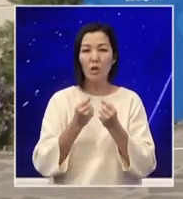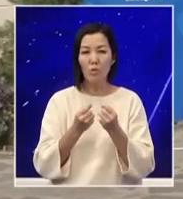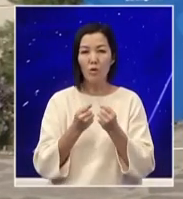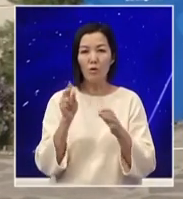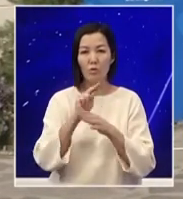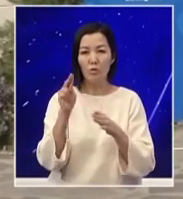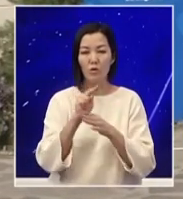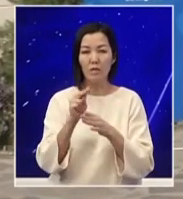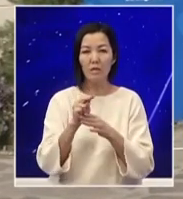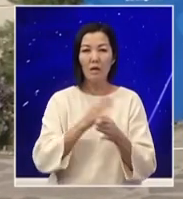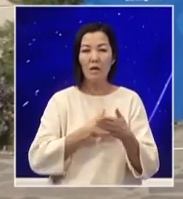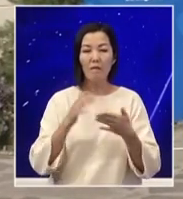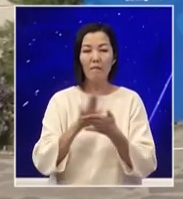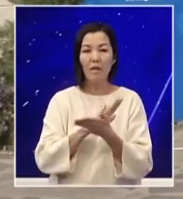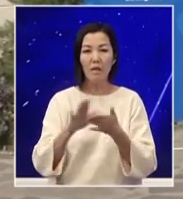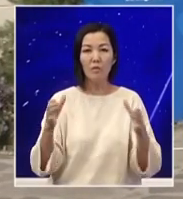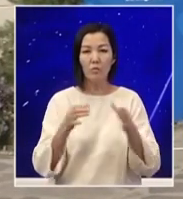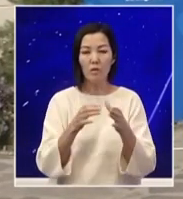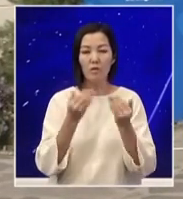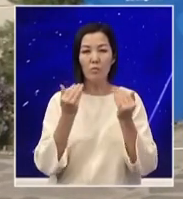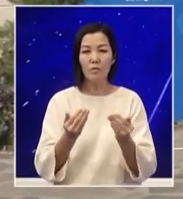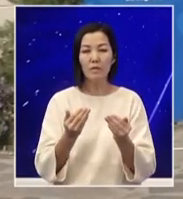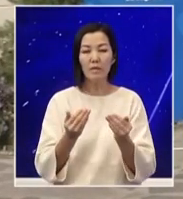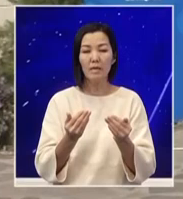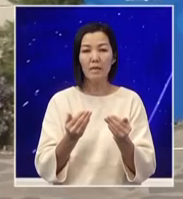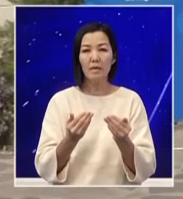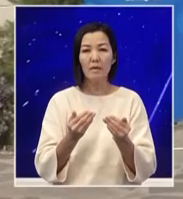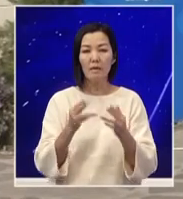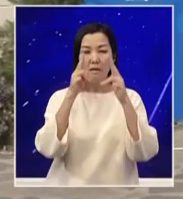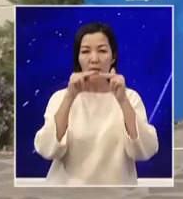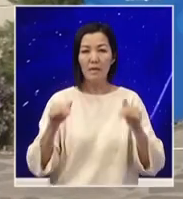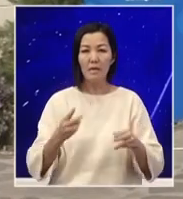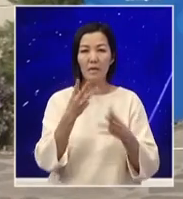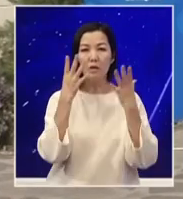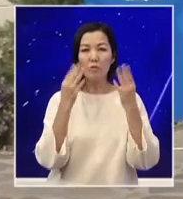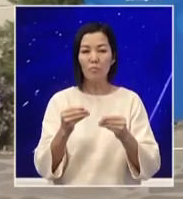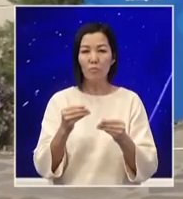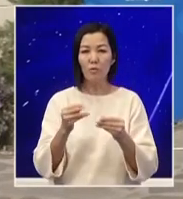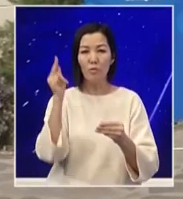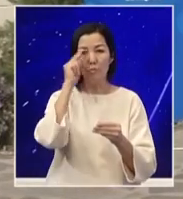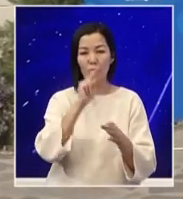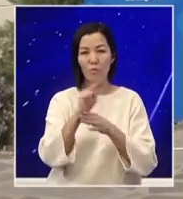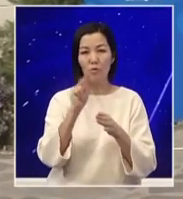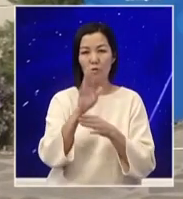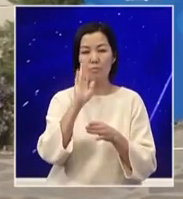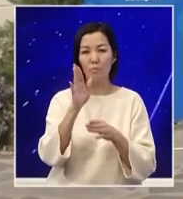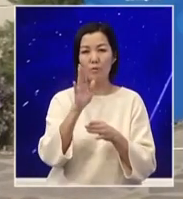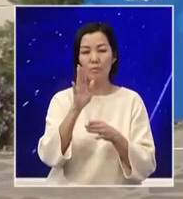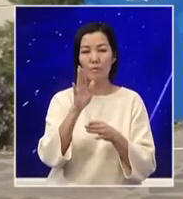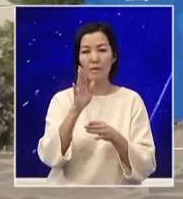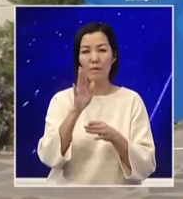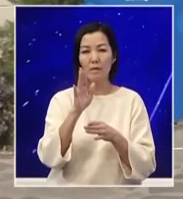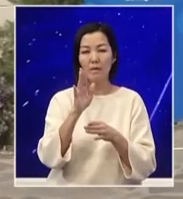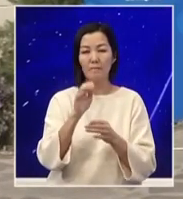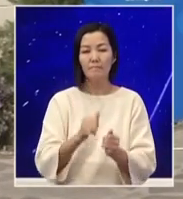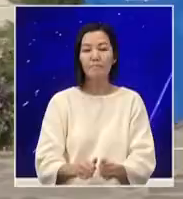соны үйрететін, яғни волонтерлар осы лагерде 2 күн бойы білікті мамандардан, яғни тәлім